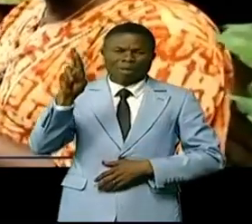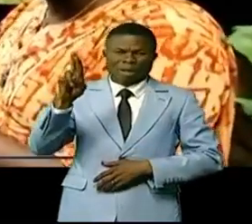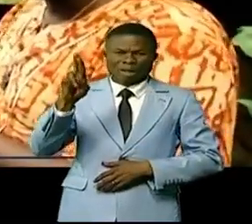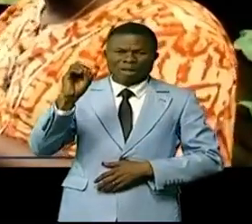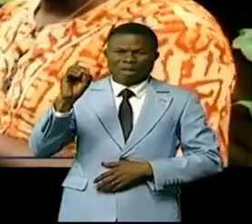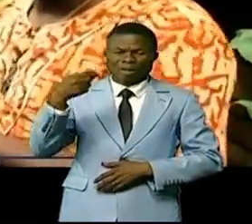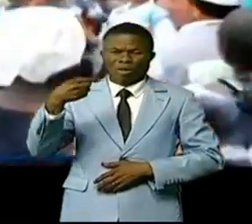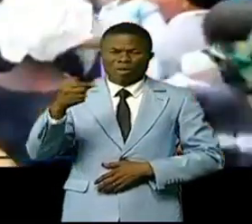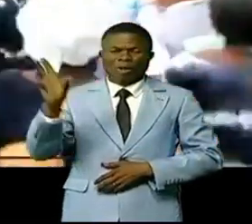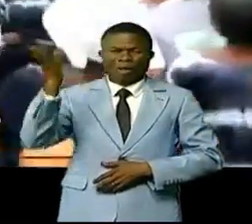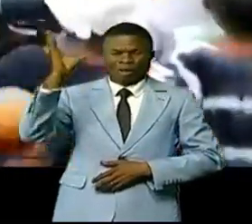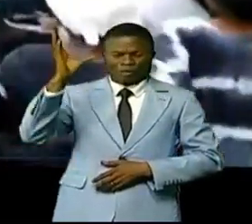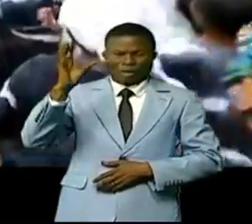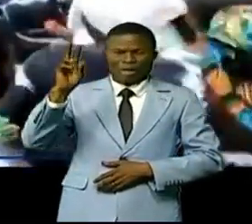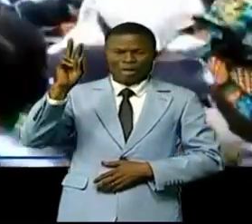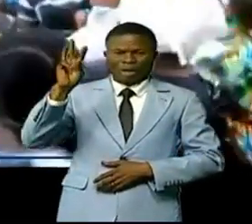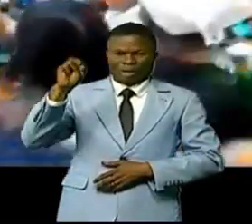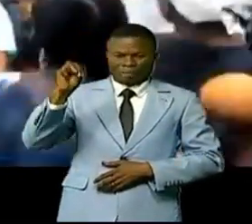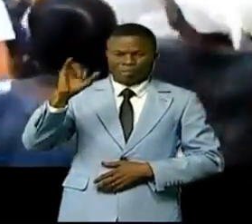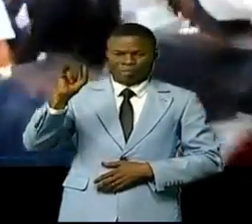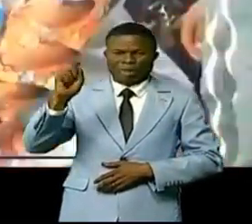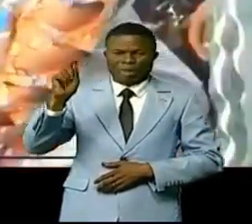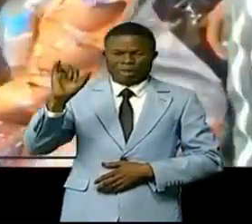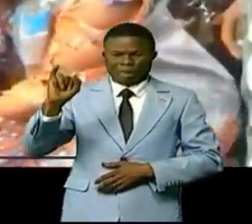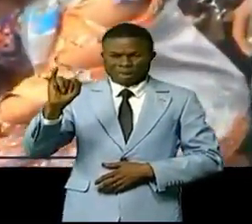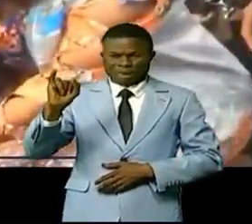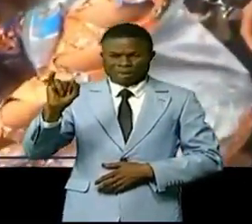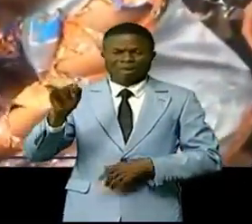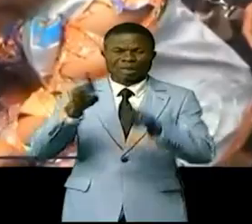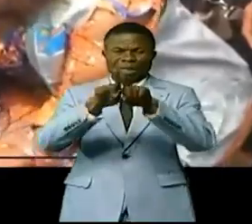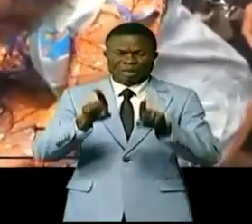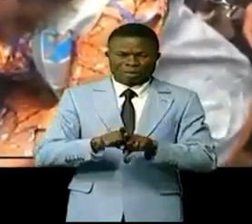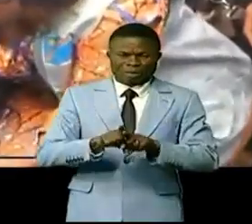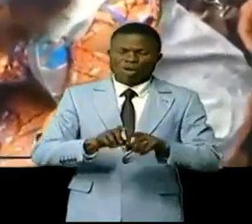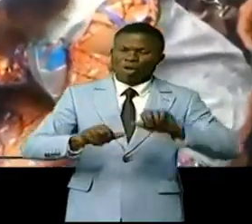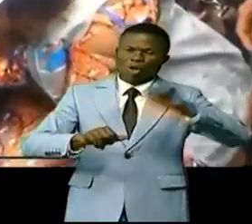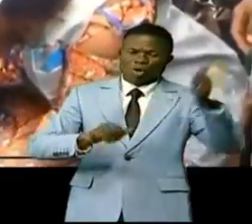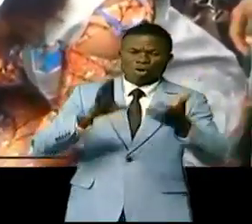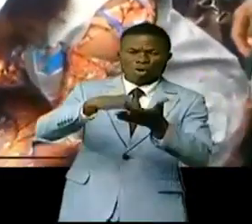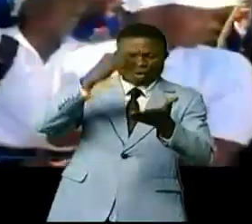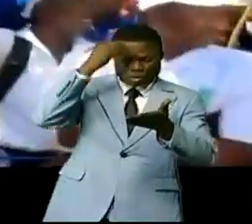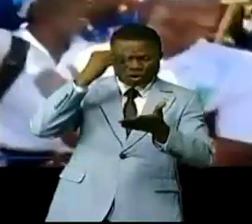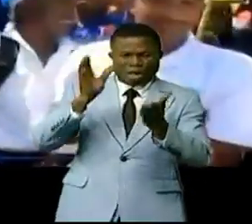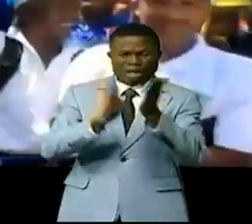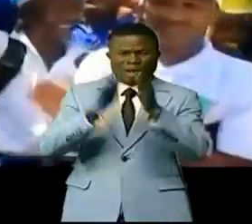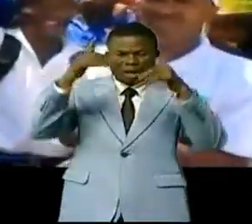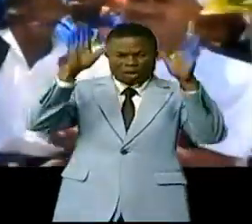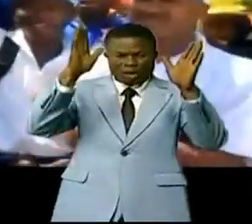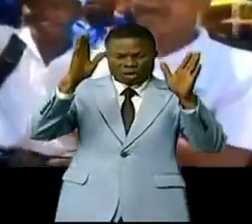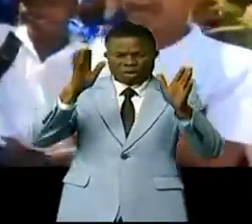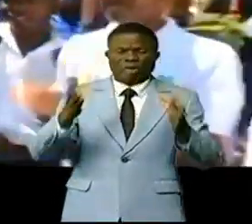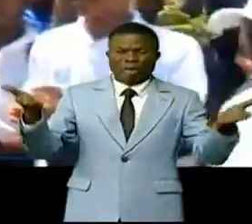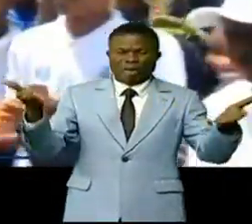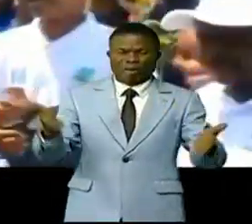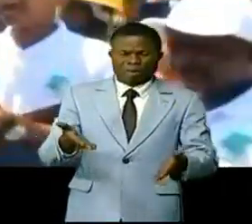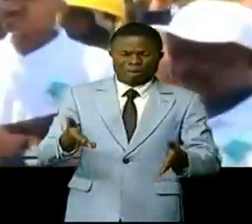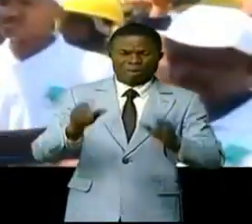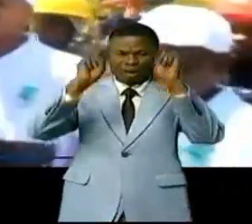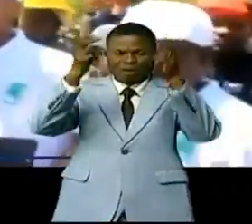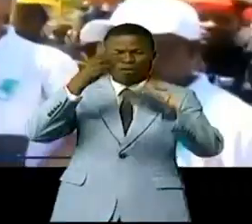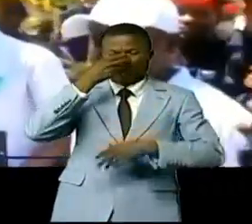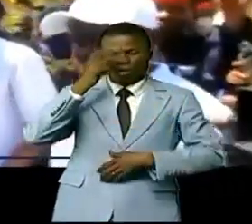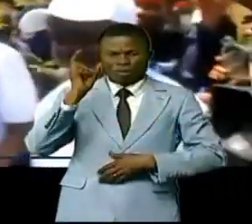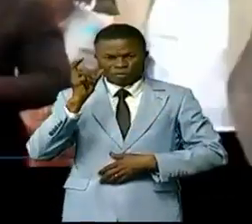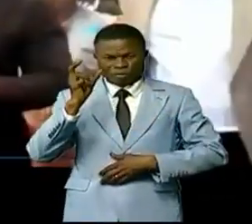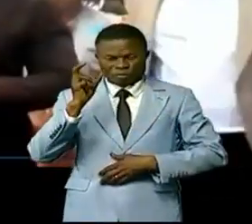dans la localité de Miti en territoire de Kabaré. Mis à terre aussi par d'autres élèves du secondaire de l'EDAP ISP Bukavu.